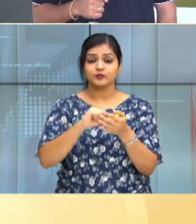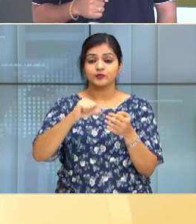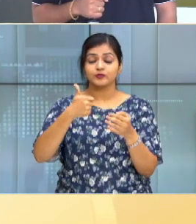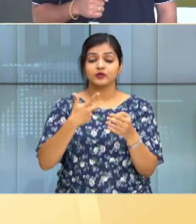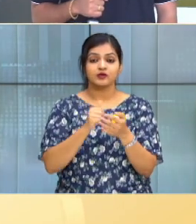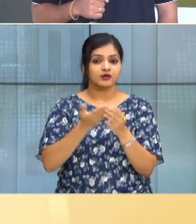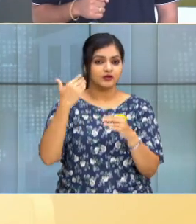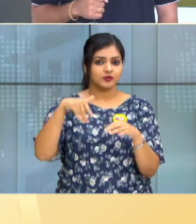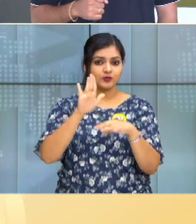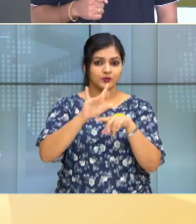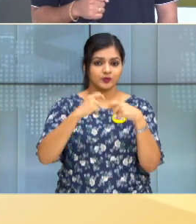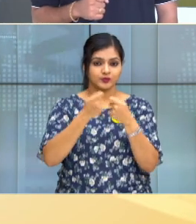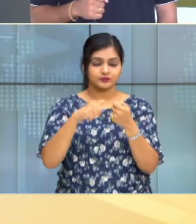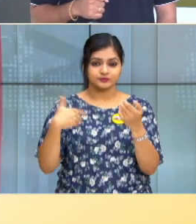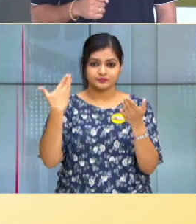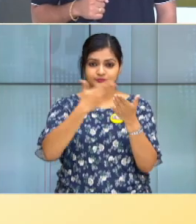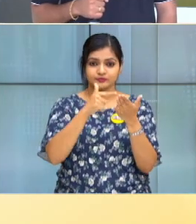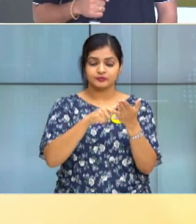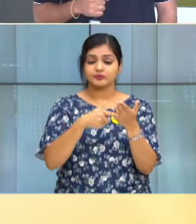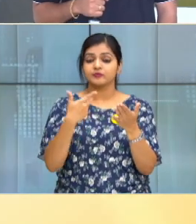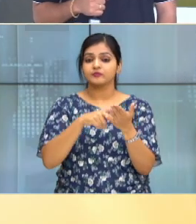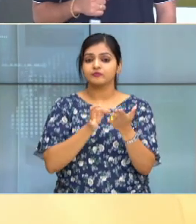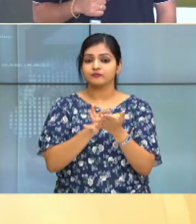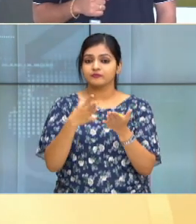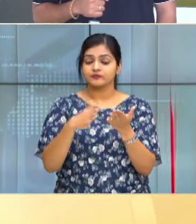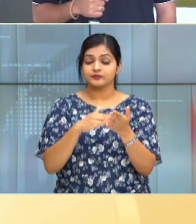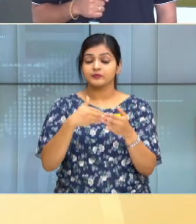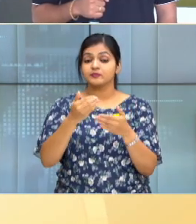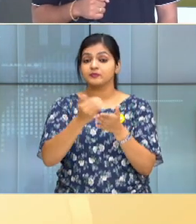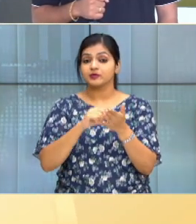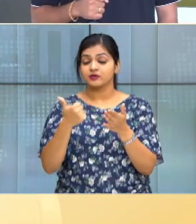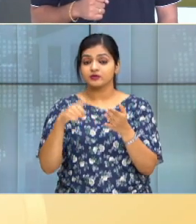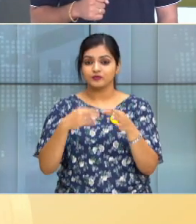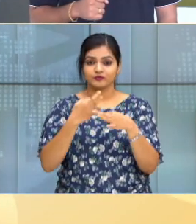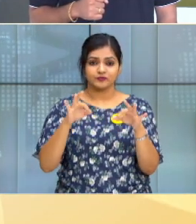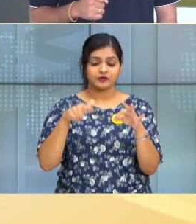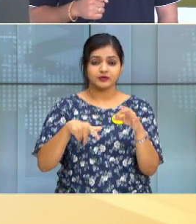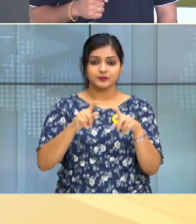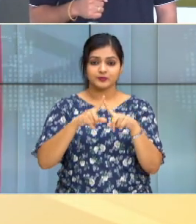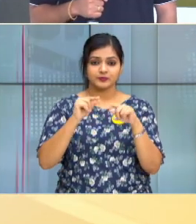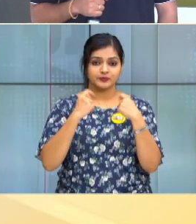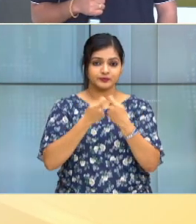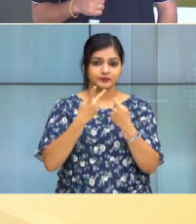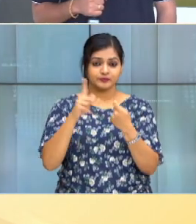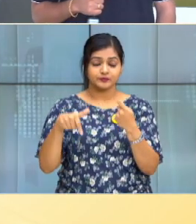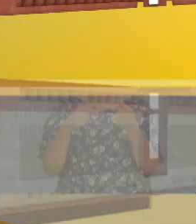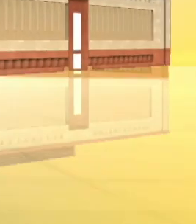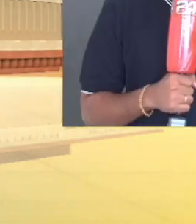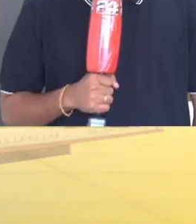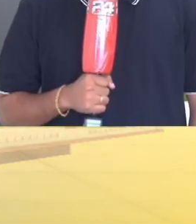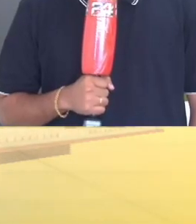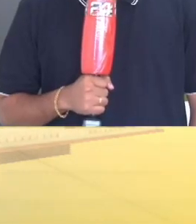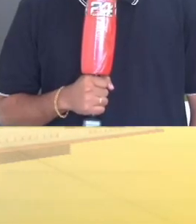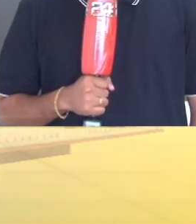കോൺഗ്രസിന്റെ സ്ഥാനാർത്ഥി നിലേഷ് കുംഭാനിയുടെ പത്രിക തള്ളുന്നു. പിന്നാലെ ശേഷിച്ച സ്ഥാനാർത്ഥികൾ, സ്വതന്ത്രരും മറ്റു പാർട്ടികളുടെ സ്ഥാനാർത്ഥികളും ഓരോരുത്തരായി